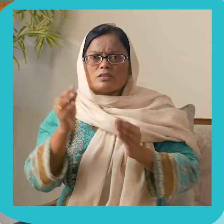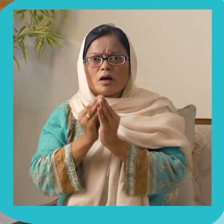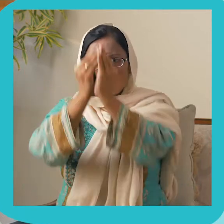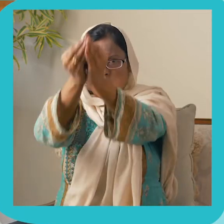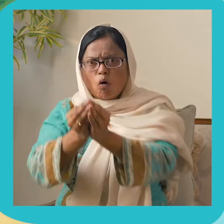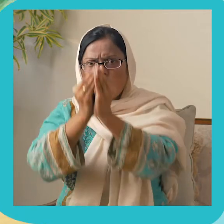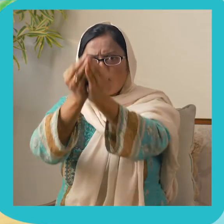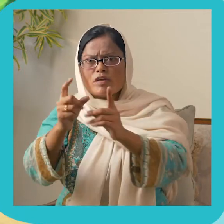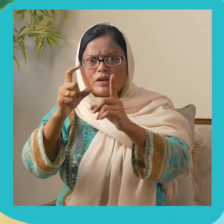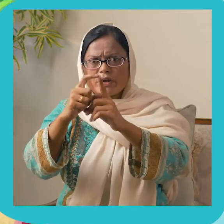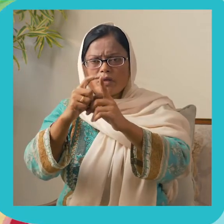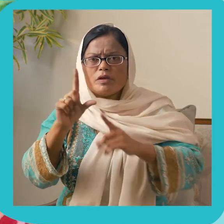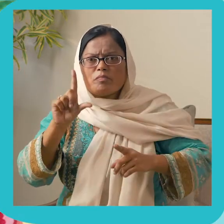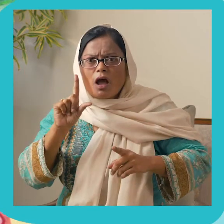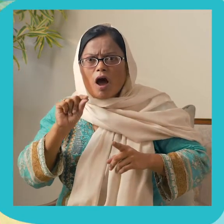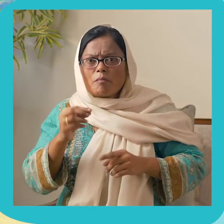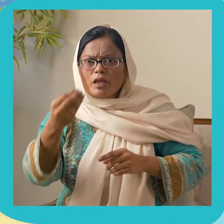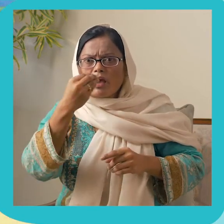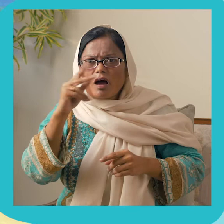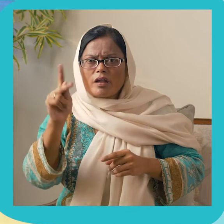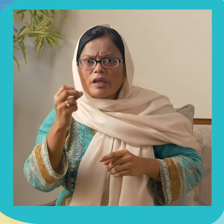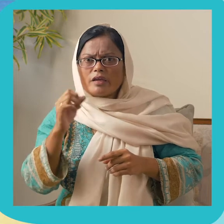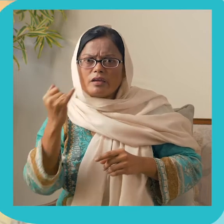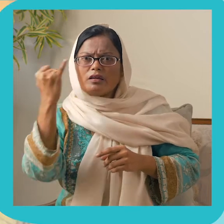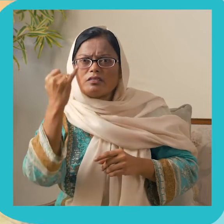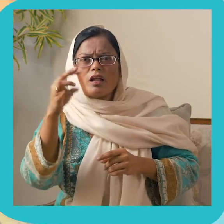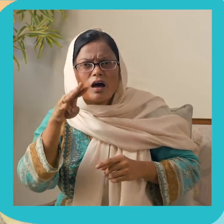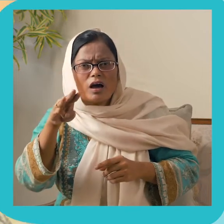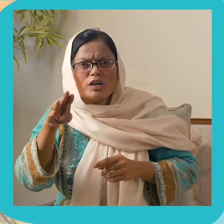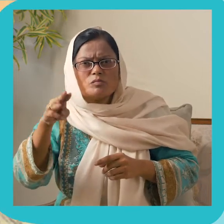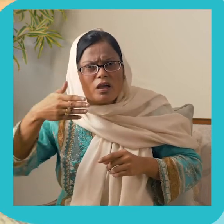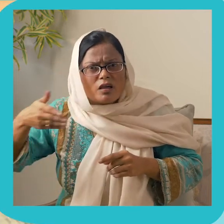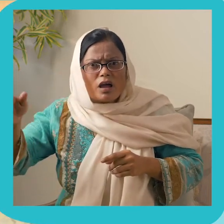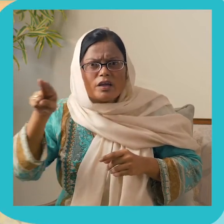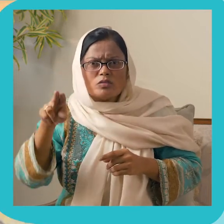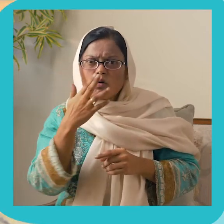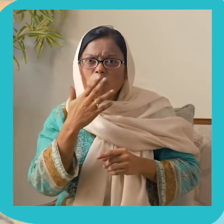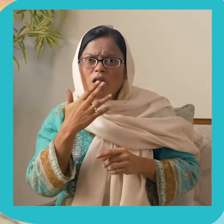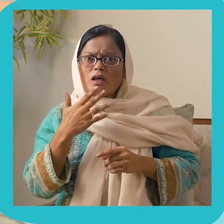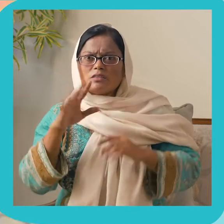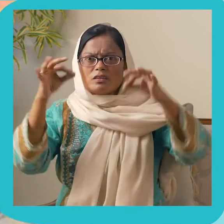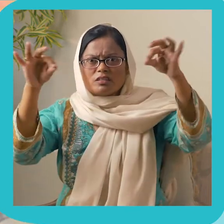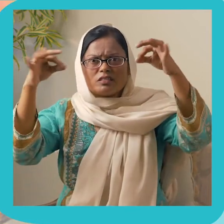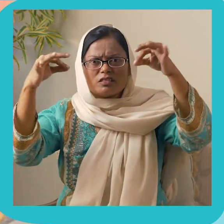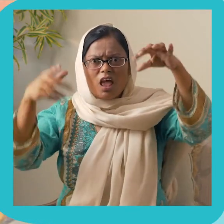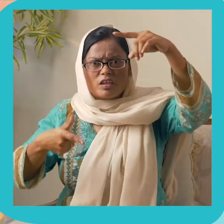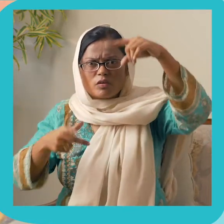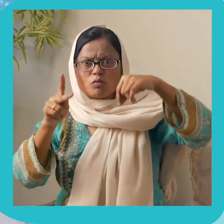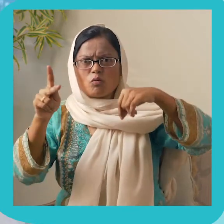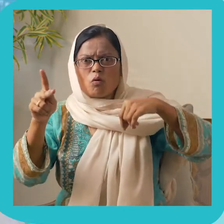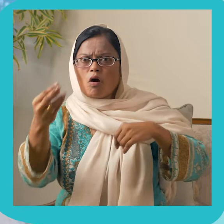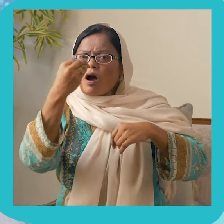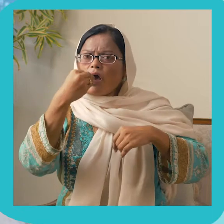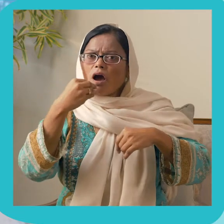अपने नाश्ते की तलाश में निकली तो प्लास्टिक की रंगीन थैली को स्क्विड समझ बैठी, जो उसका पसंदीदा खाना